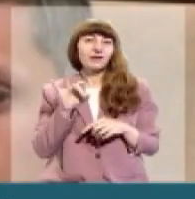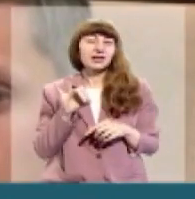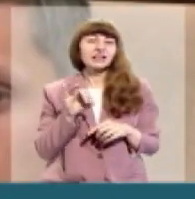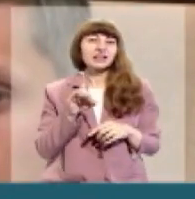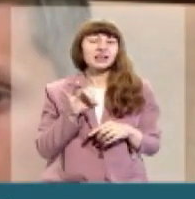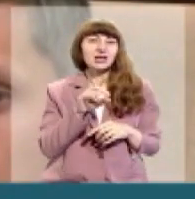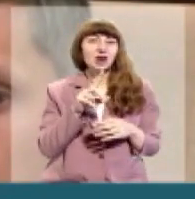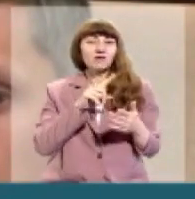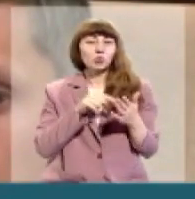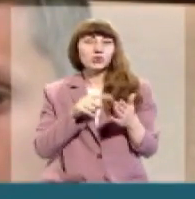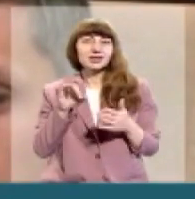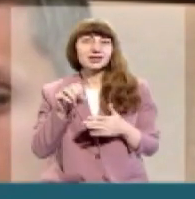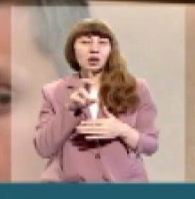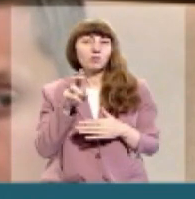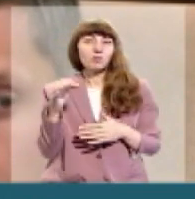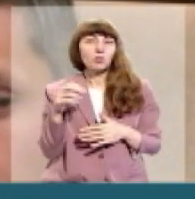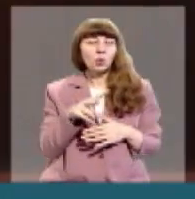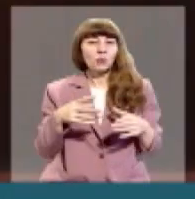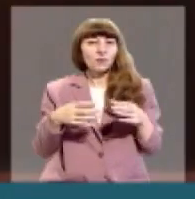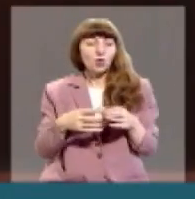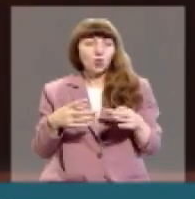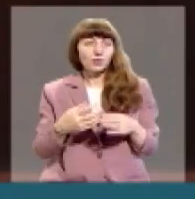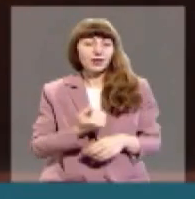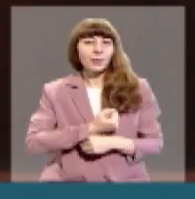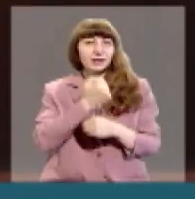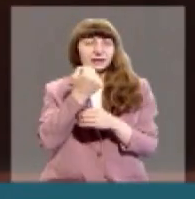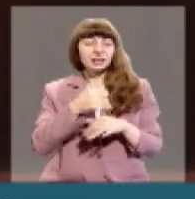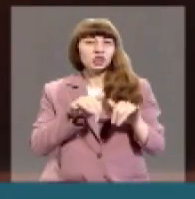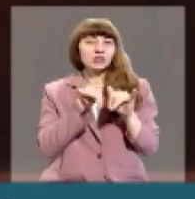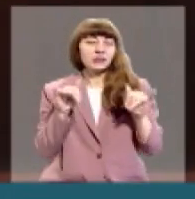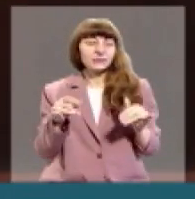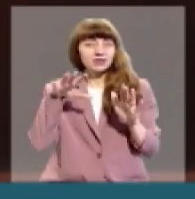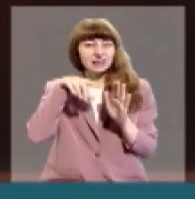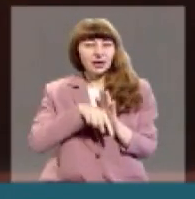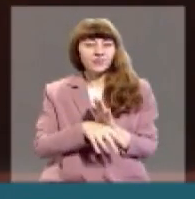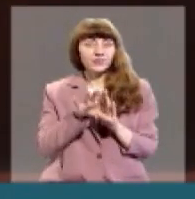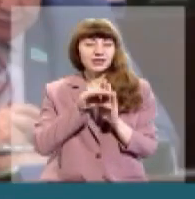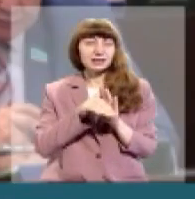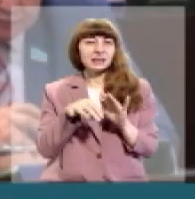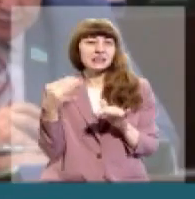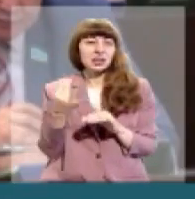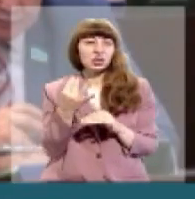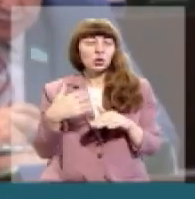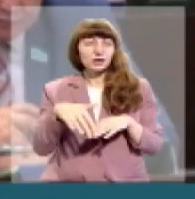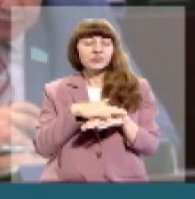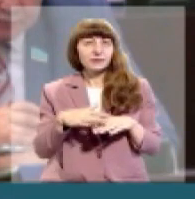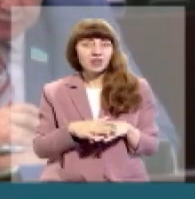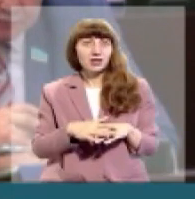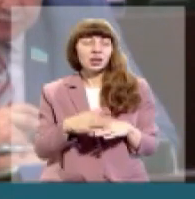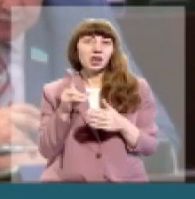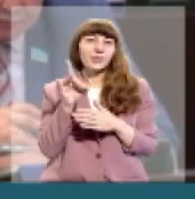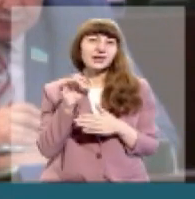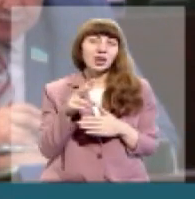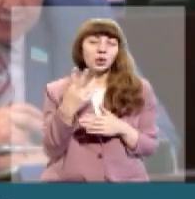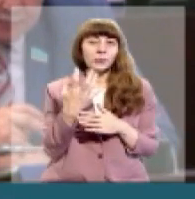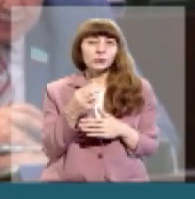Ұстанбұл қаласында орналасқан. Қор өзара мүдделі салаларда даму жобаларын қолдауға негізделген. Оның жарғылық капиталы